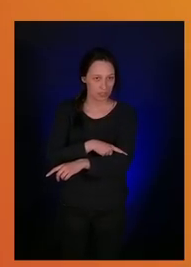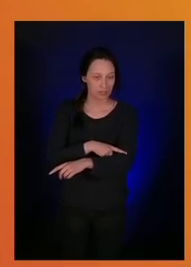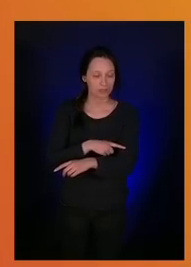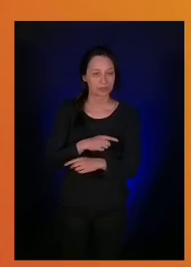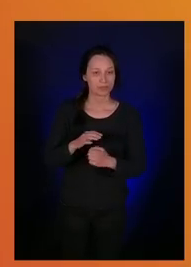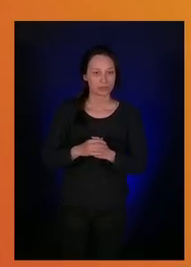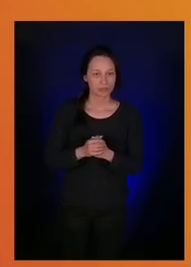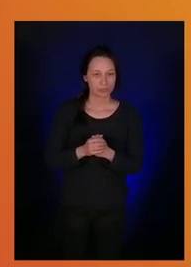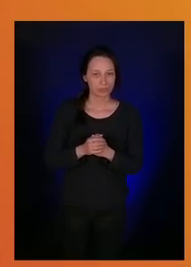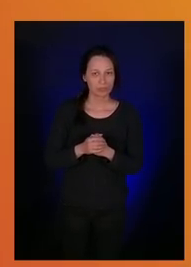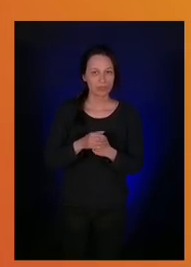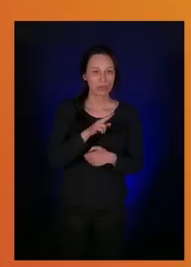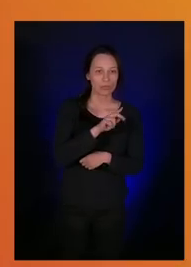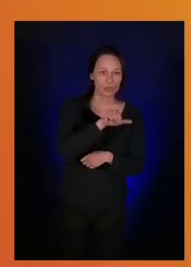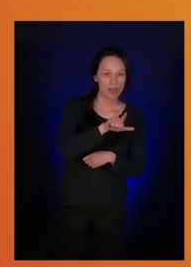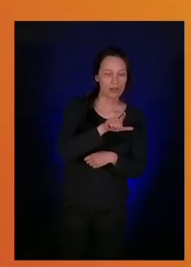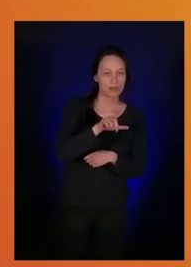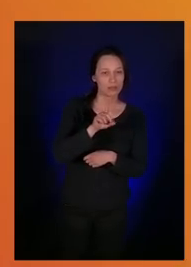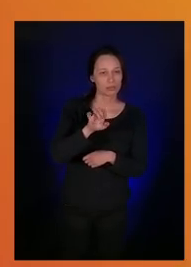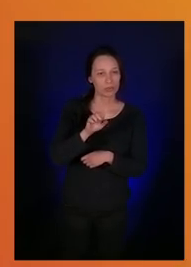Bouches-du-Rhône, UL de Martigues.